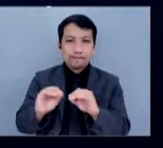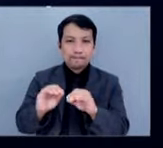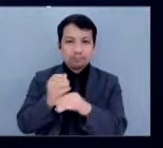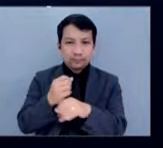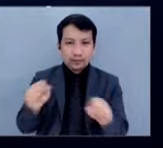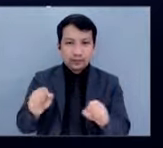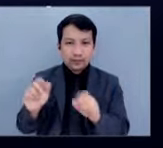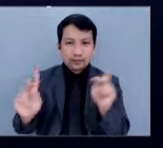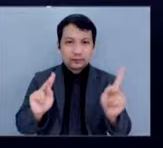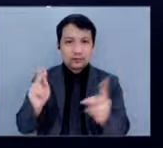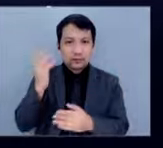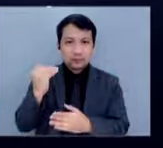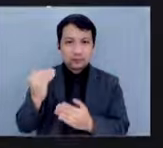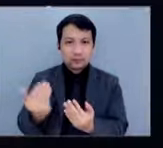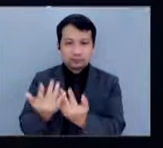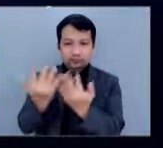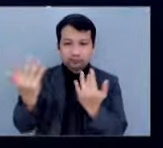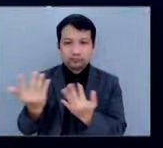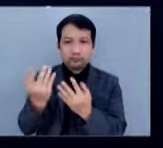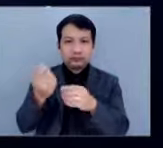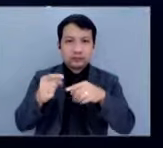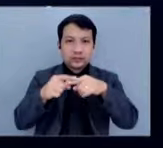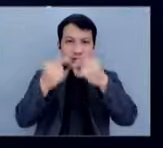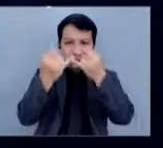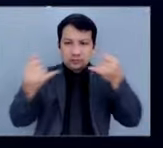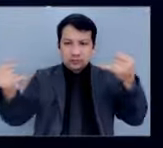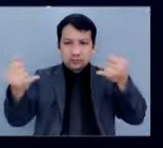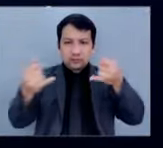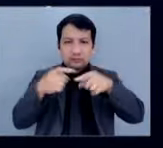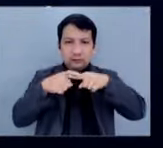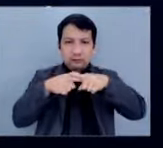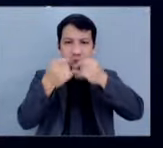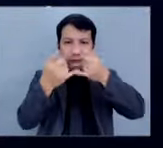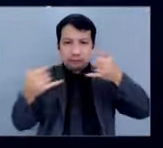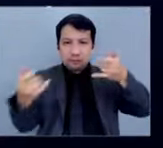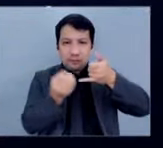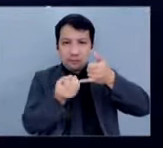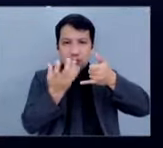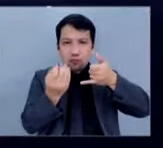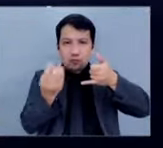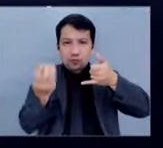residente habang nagsisiputukan ang mga kable ng kuryente.